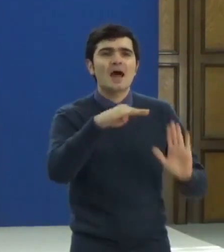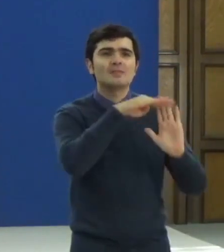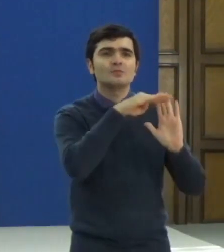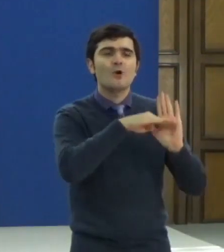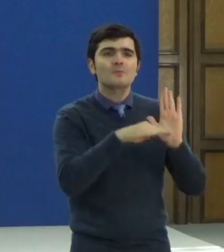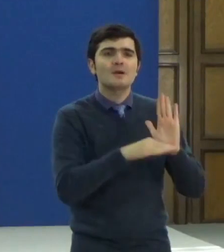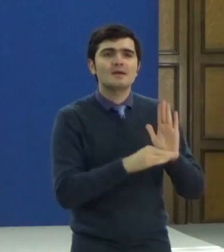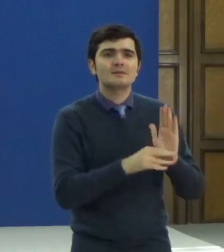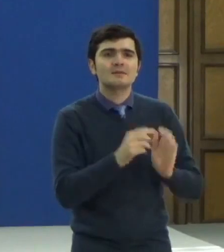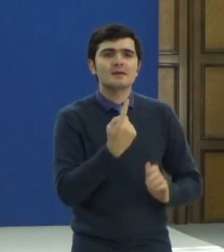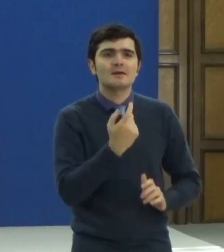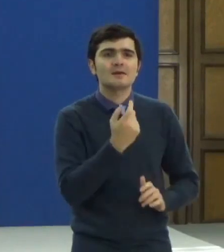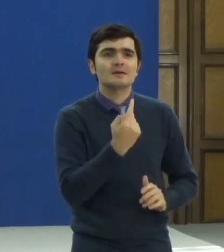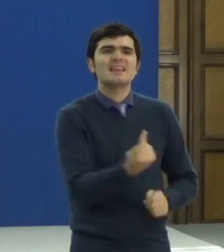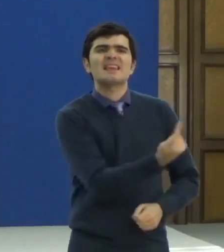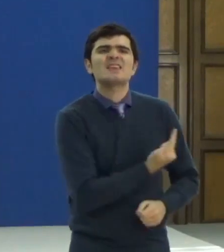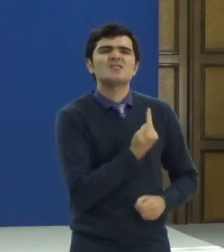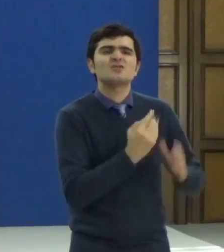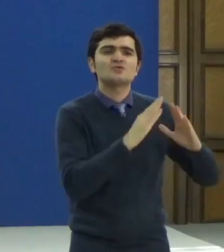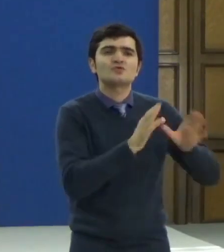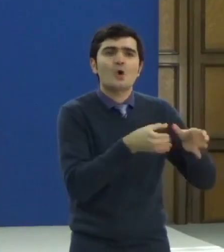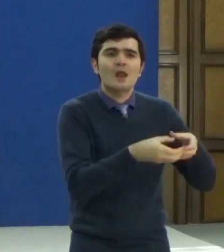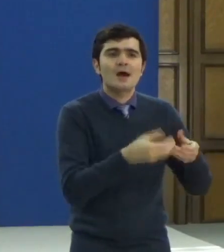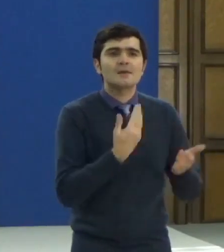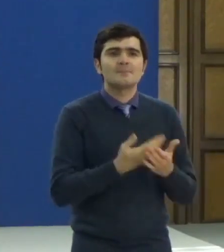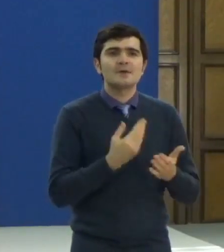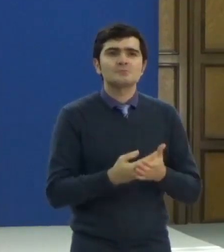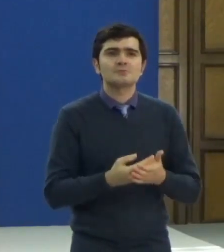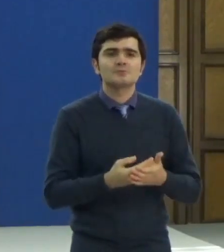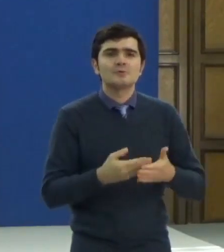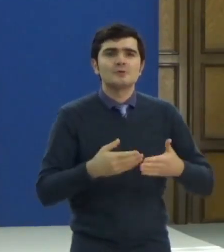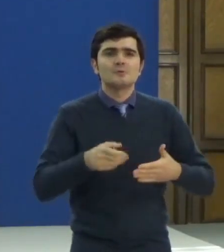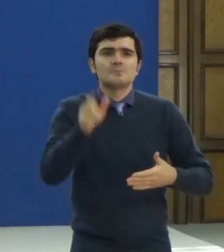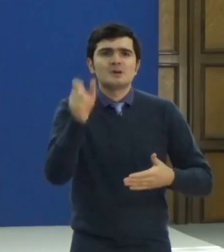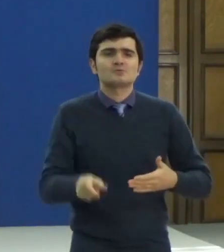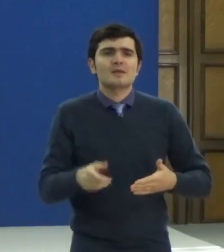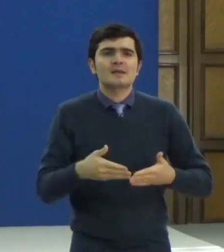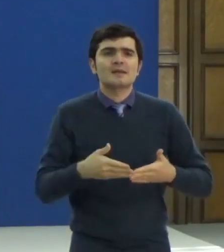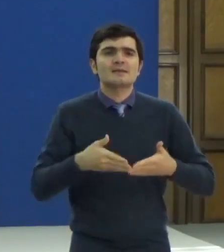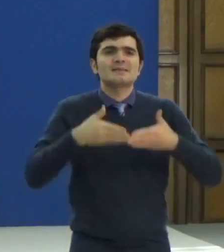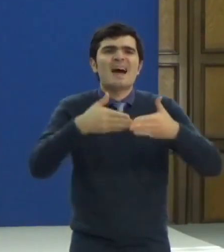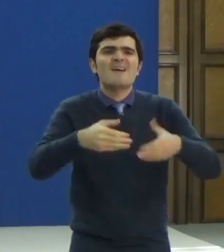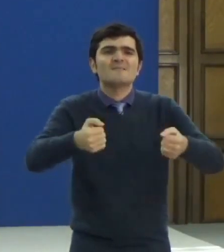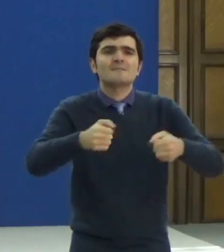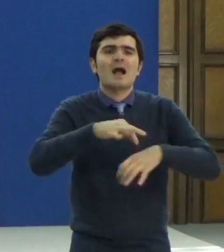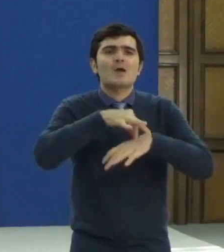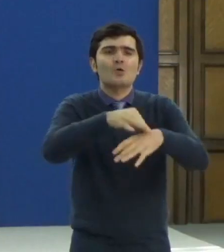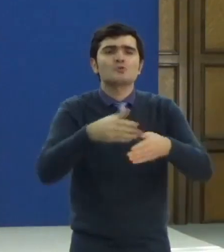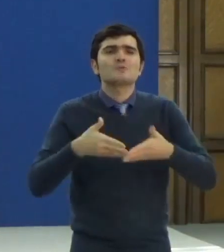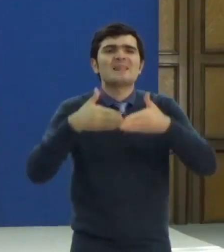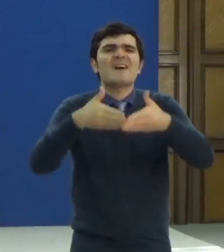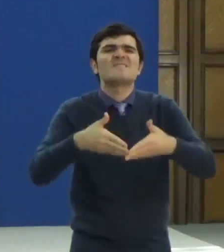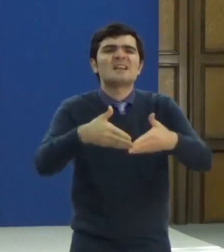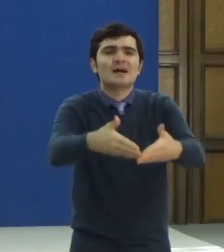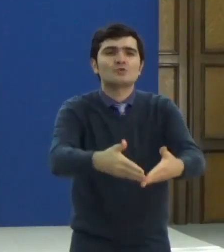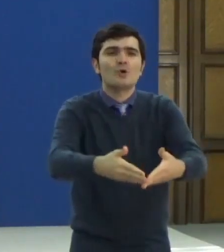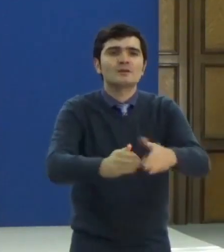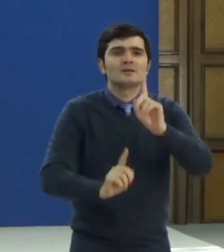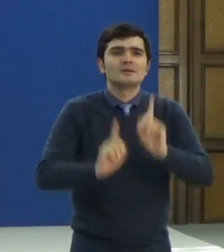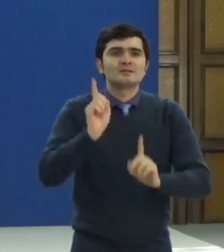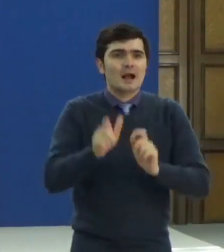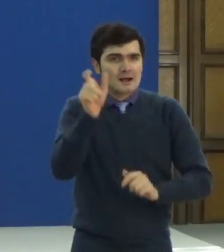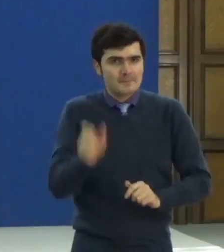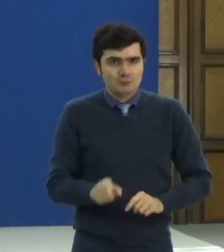izolare pentru navigatori. Dacă aceștia nu prezintă simptome ale